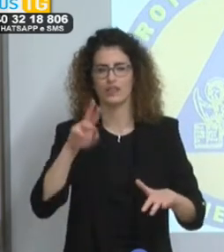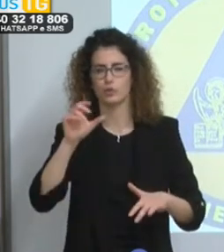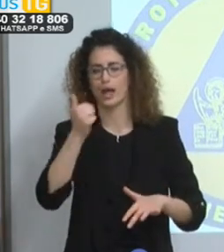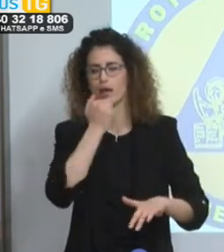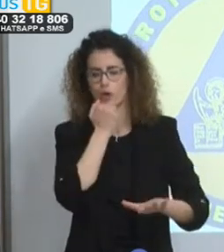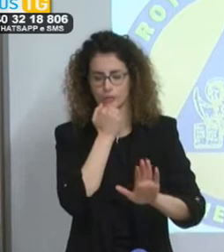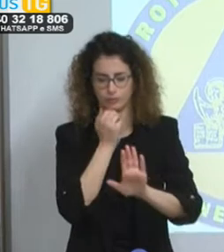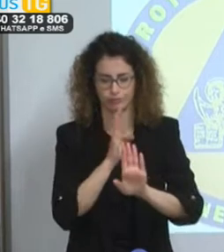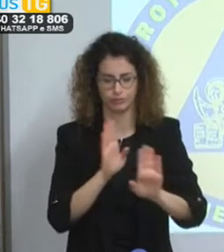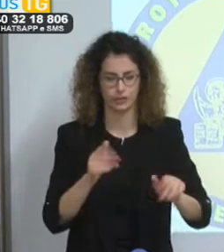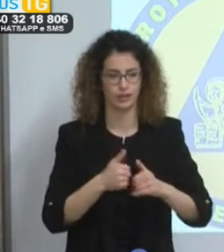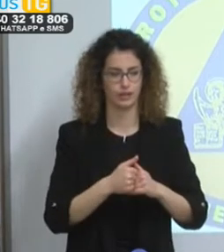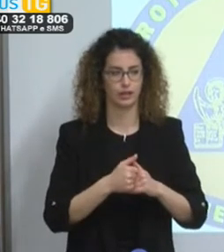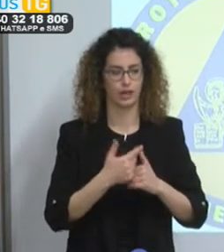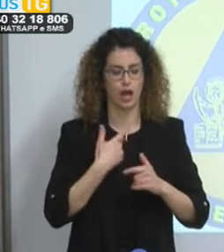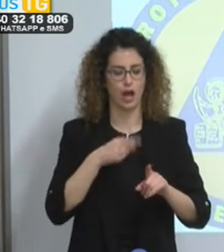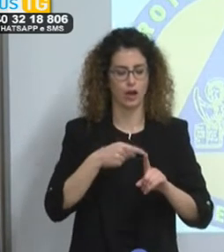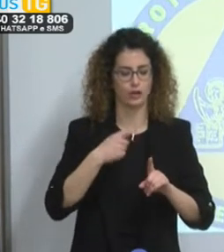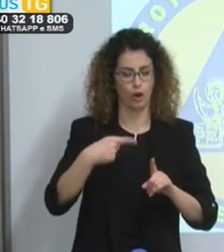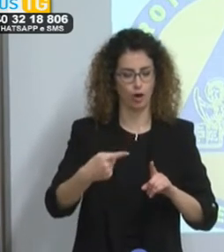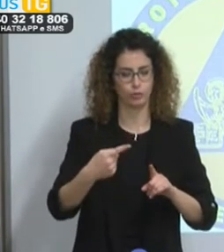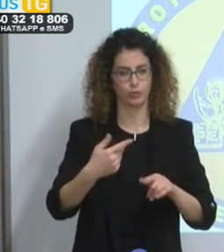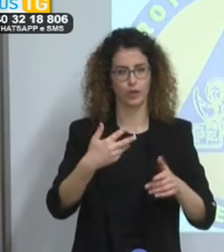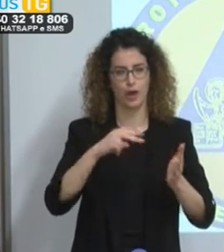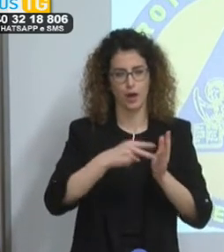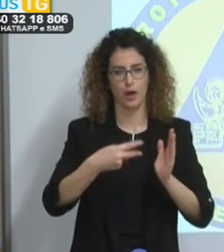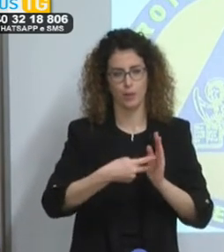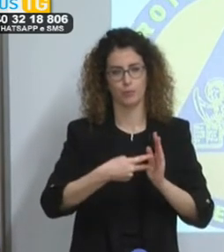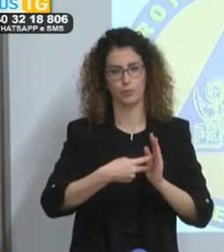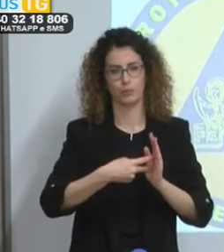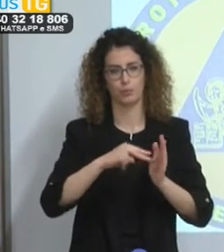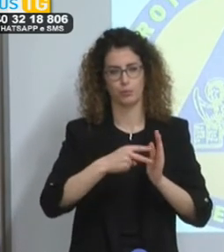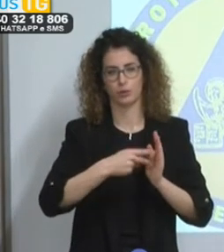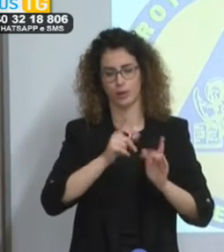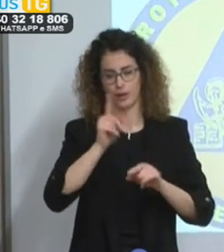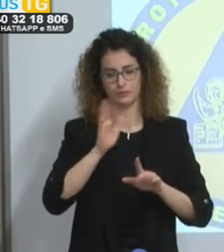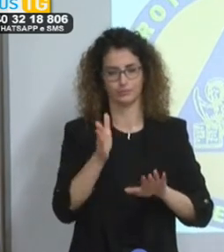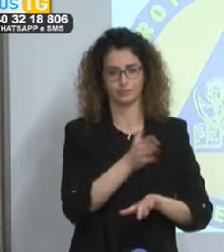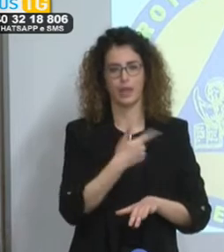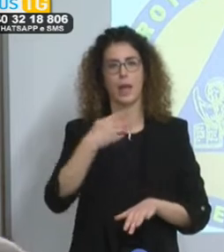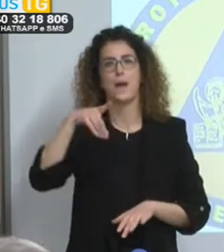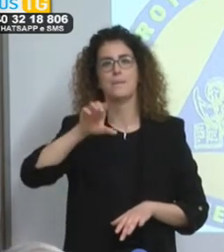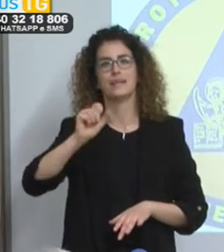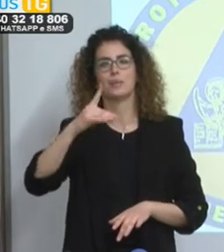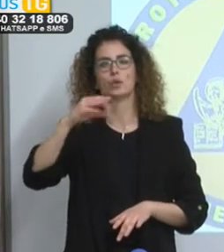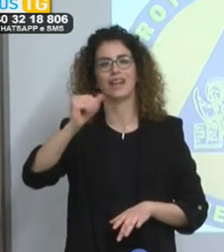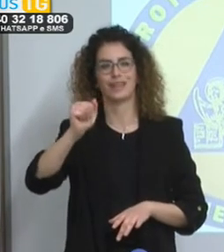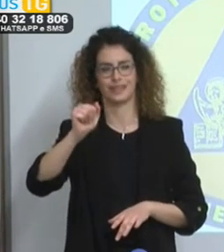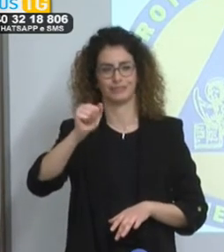Scusatemi, perché là da quelle parti devo fare anche a finire fuori il problema della Valdastico Nord, della Pedemontana,